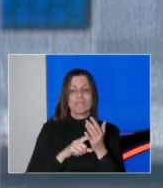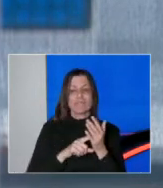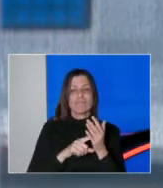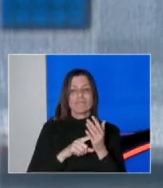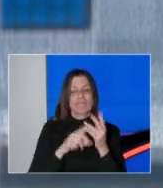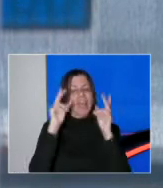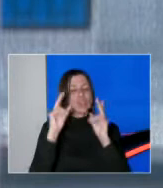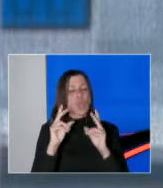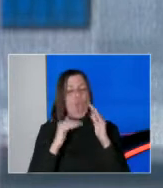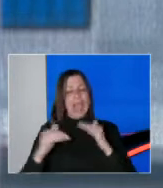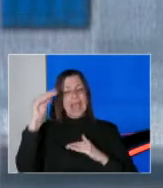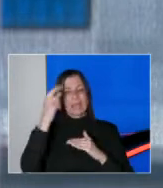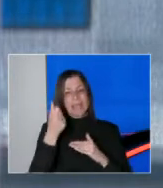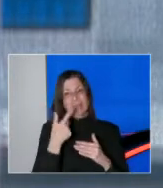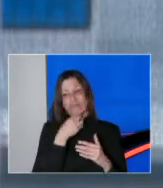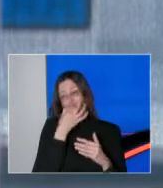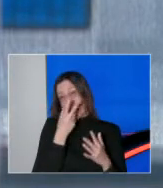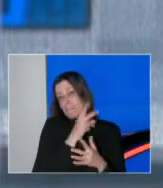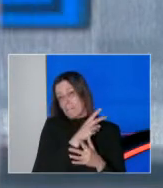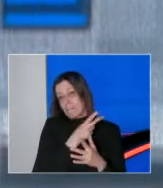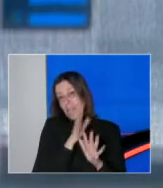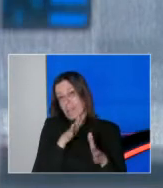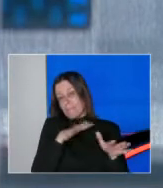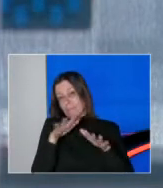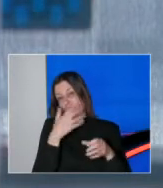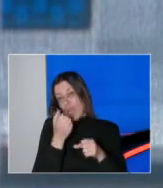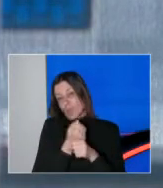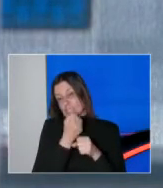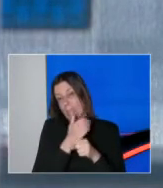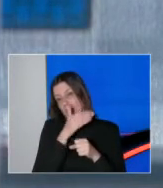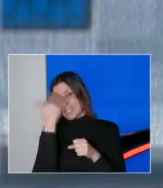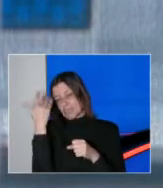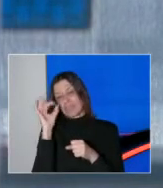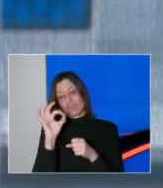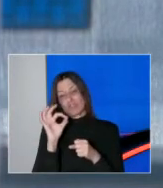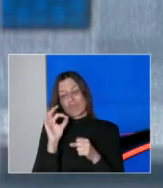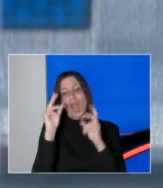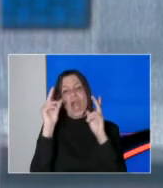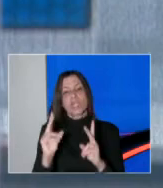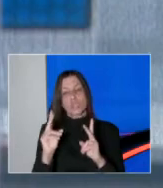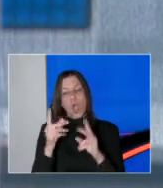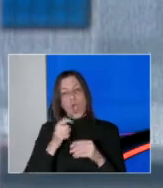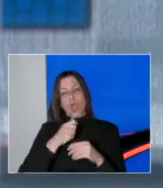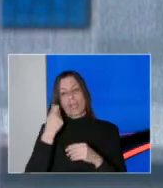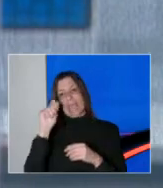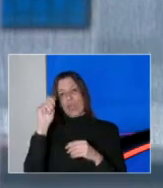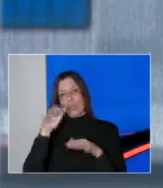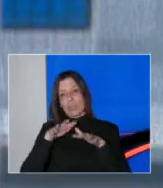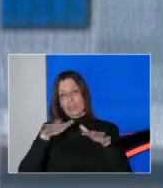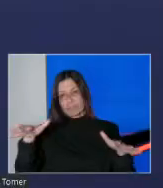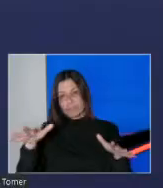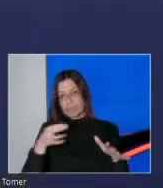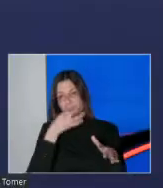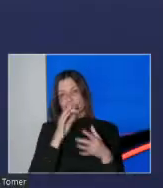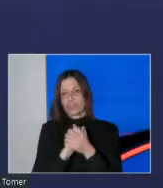הממשלה עושה בכלל מספיק כדי לעצור את גל ההתייקרויות? אומרים עכשיו שלום לעמית תומר, ראש תחום